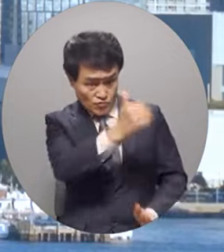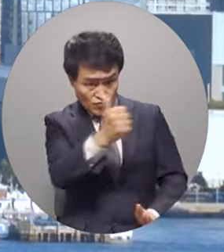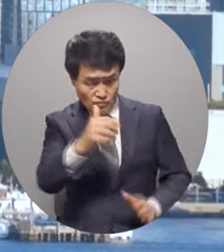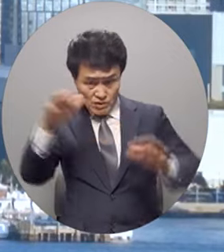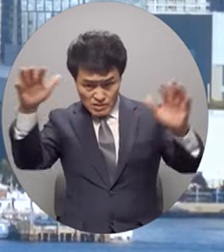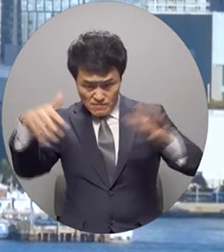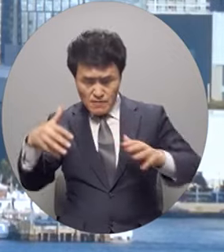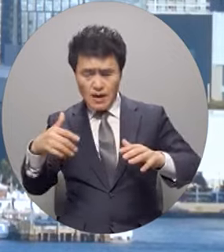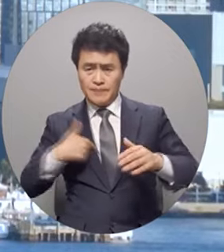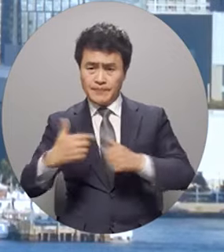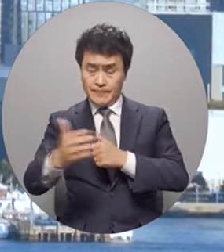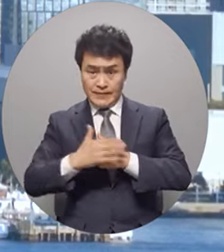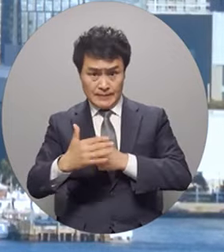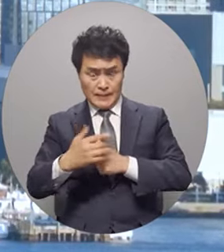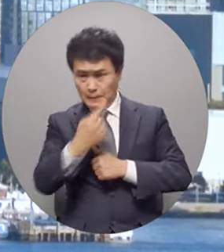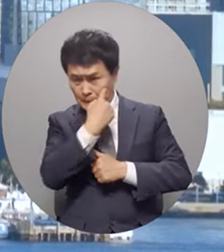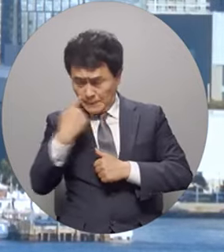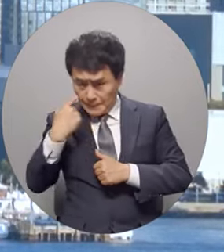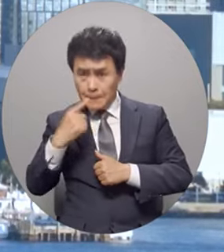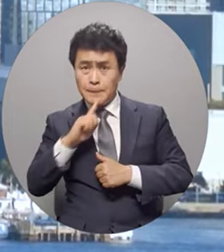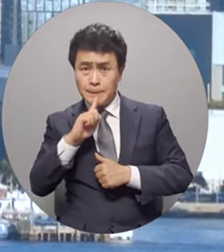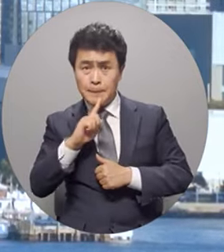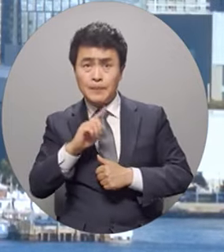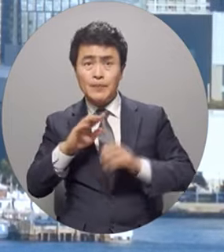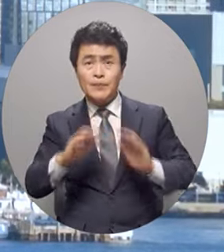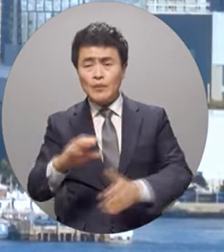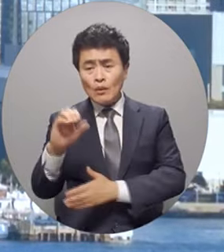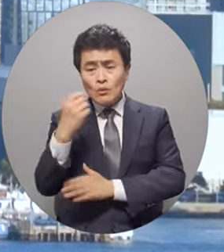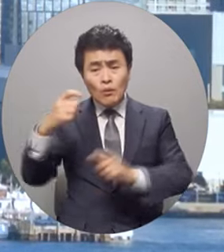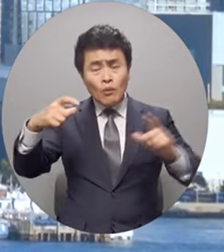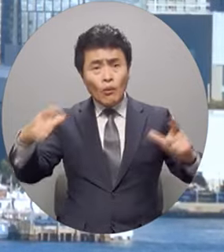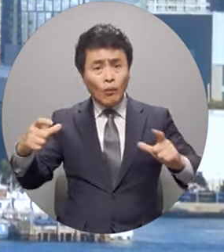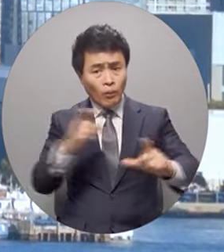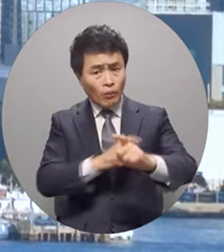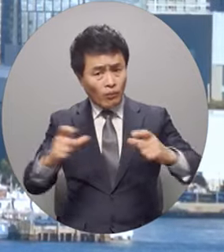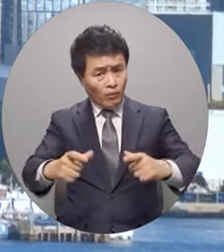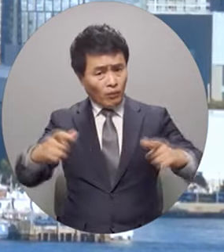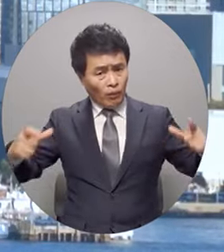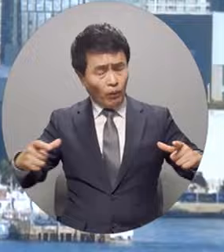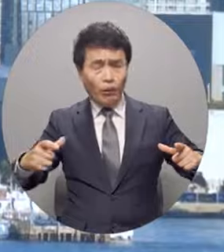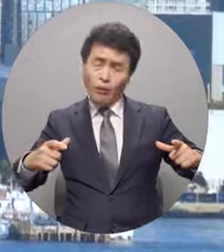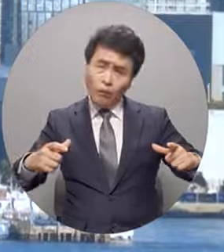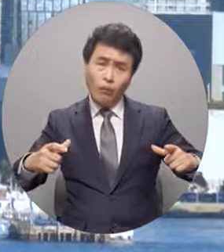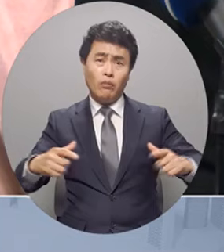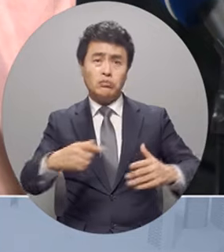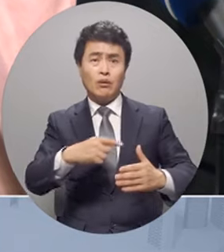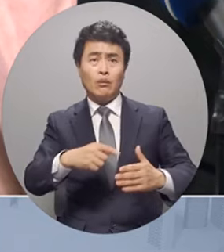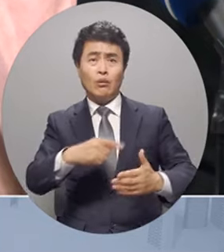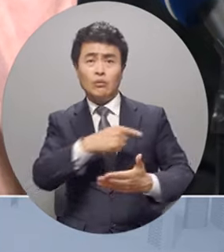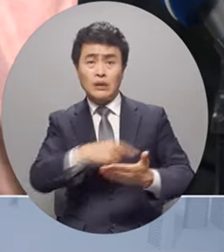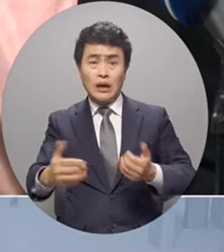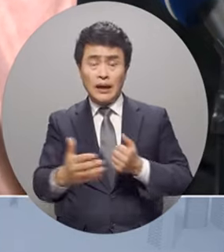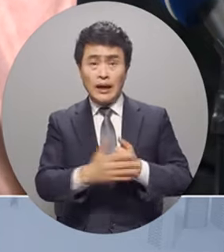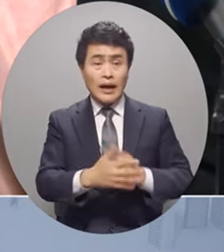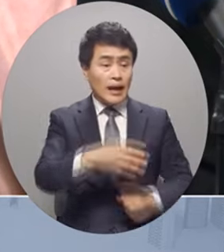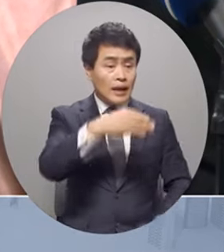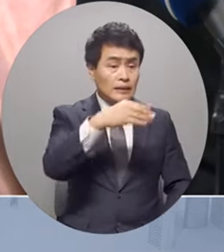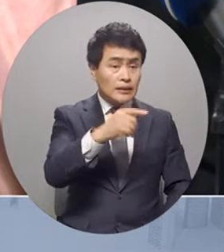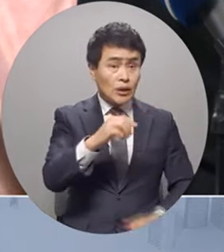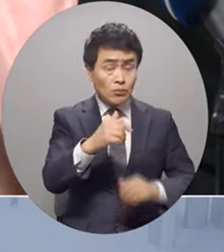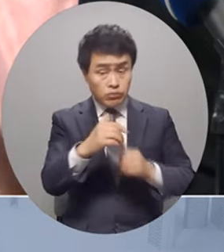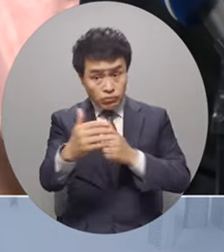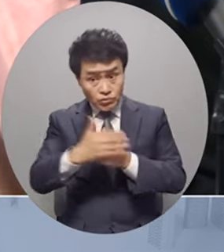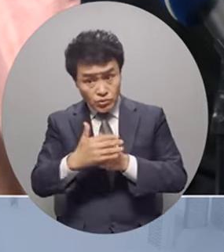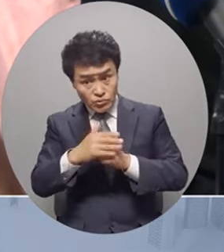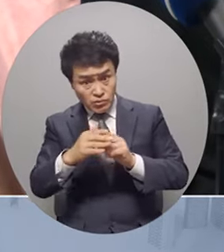의사를 다시 확인받기도 했습니다. 하지만 여론 지형은 점점 더 불리해지고 있습니다. 트럼프와 지지율 격차가